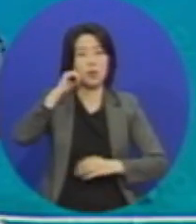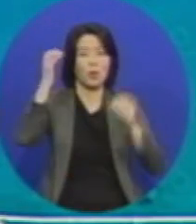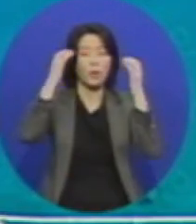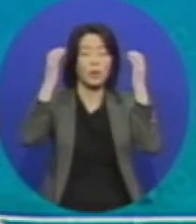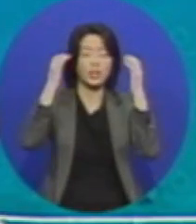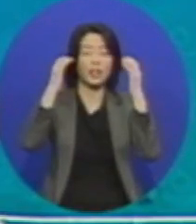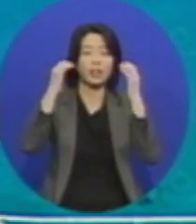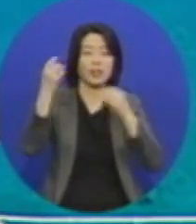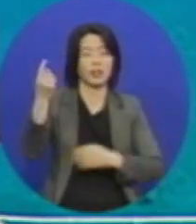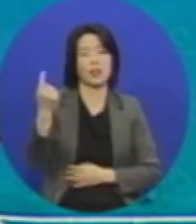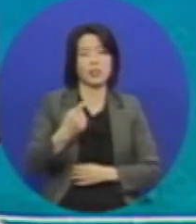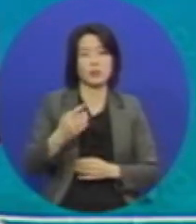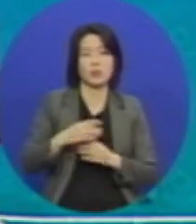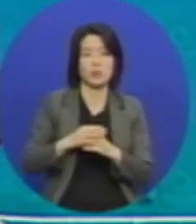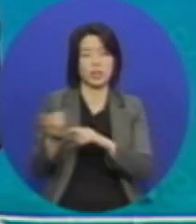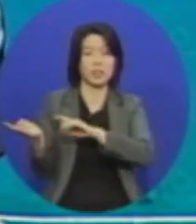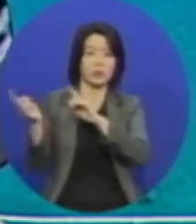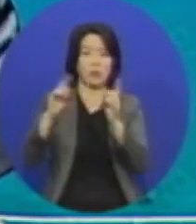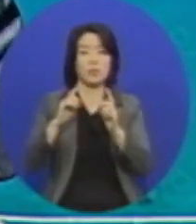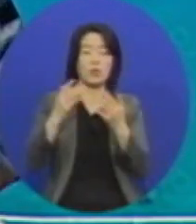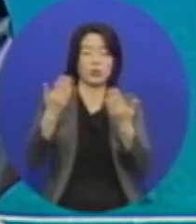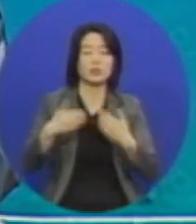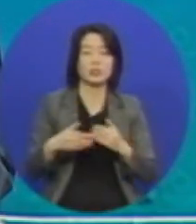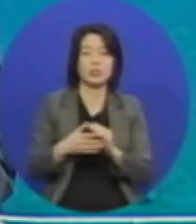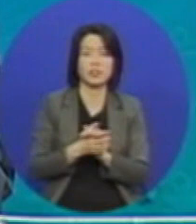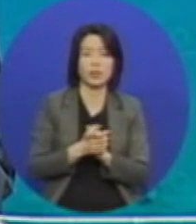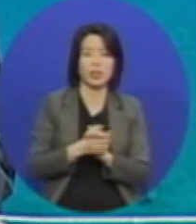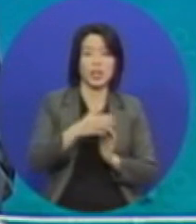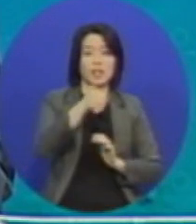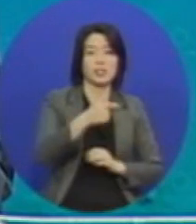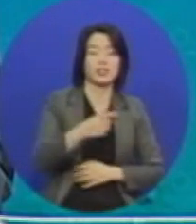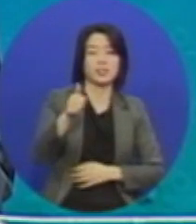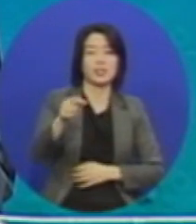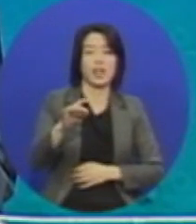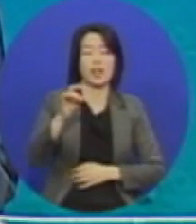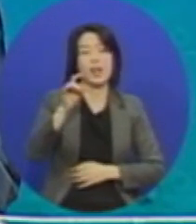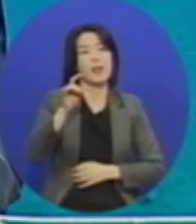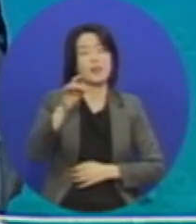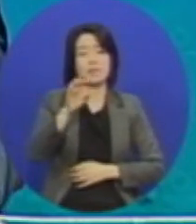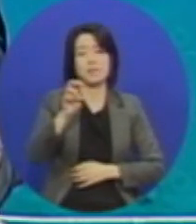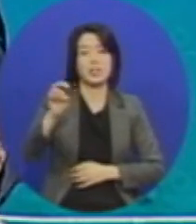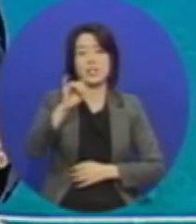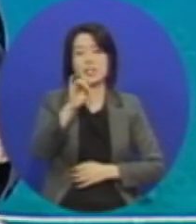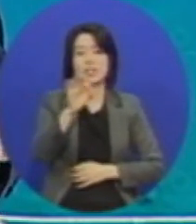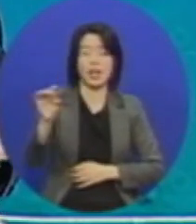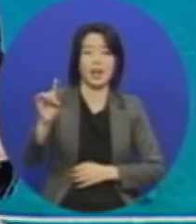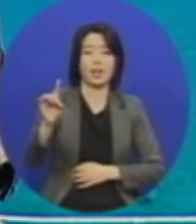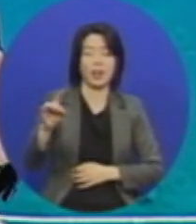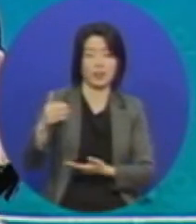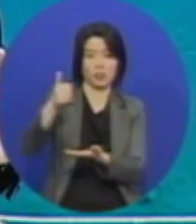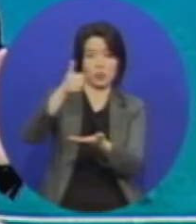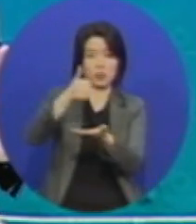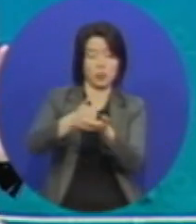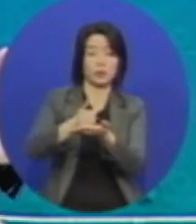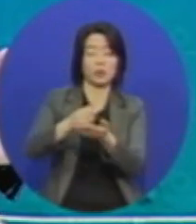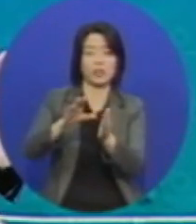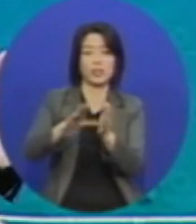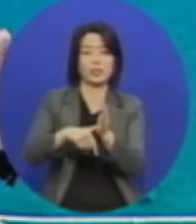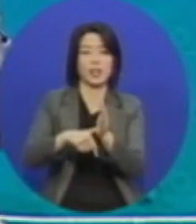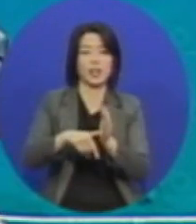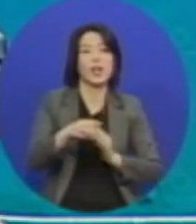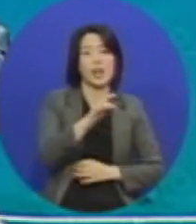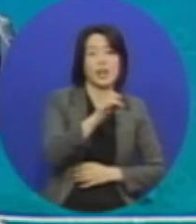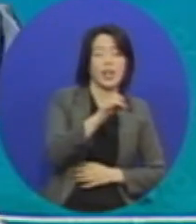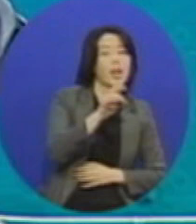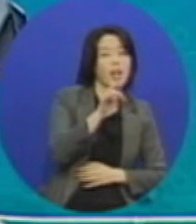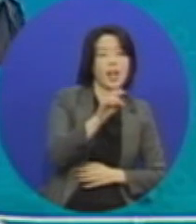다시 회복시켜 주셨어요 뇌 미아가 청도 길 때 r 이스라엘 백성들이 예루살렘에 다시